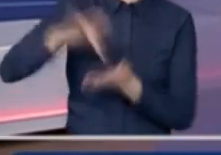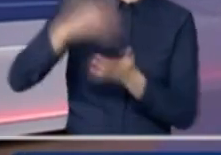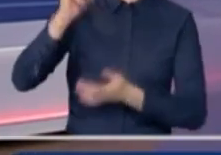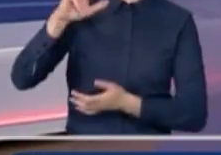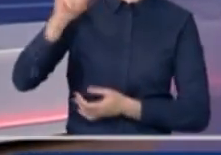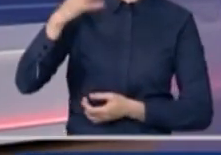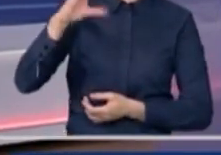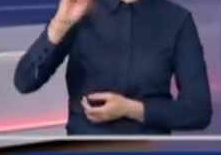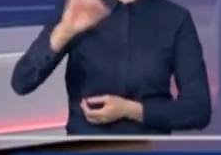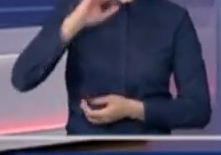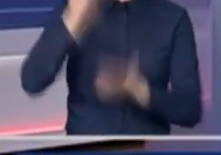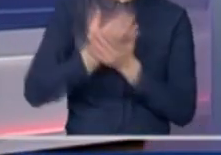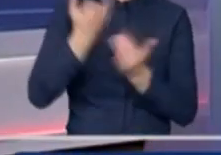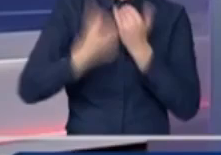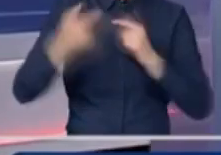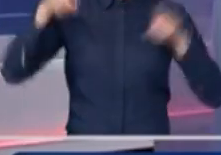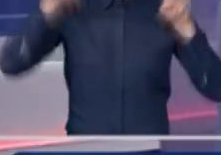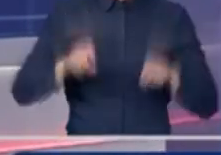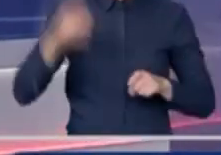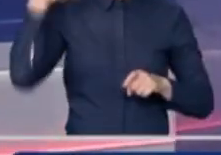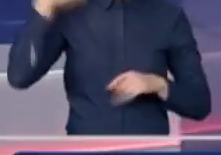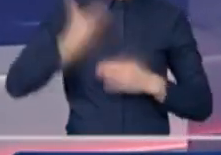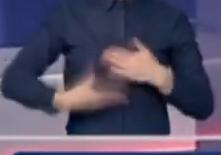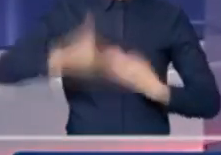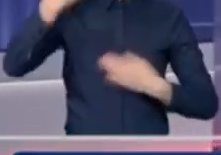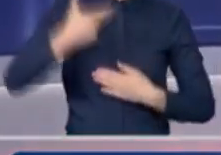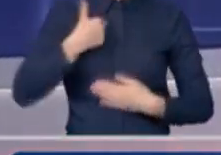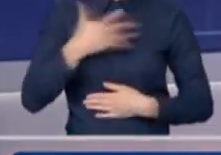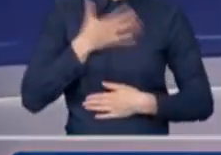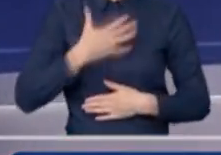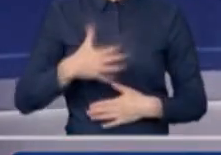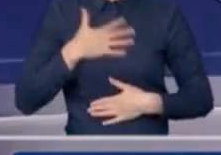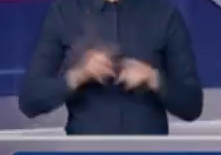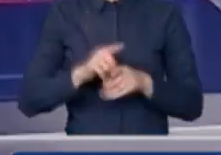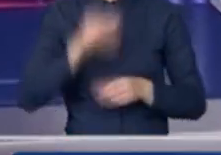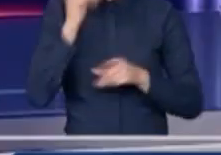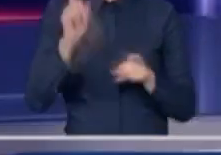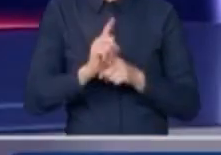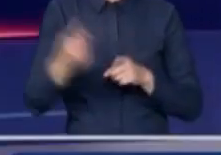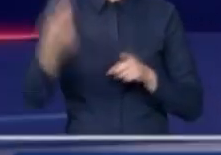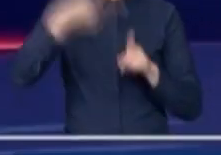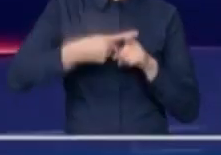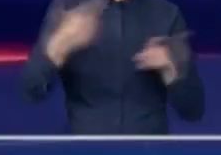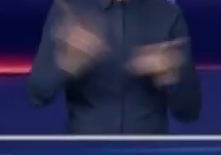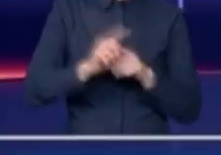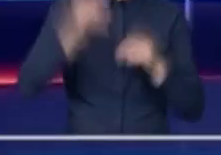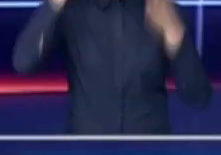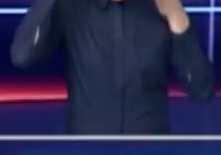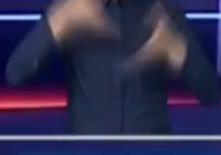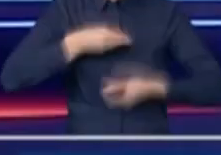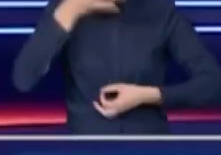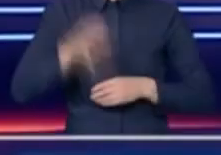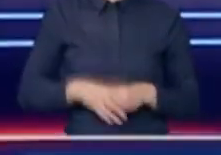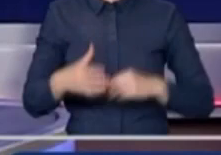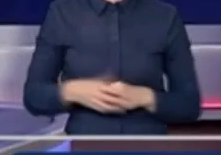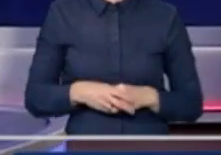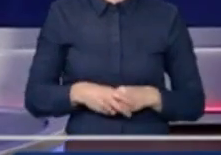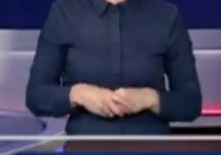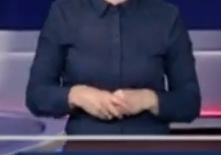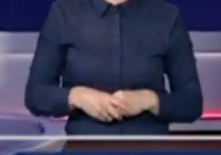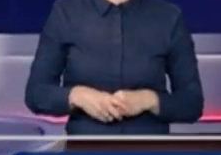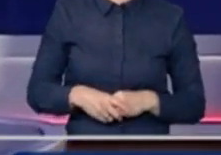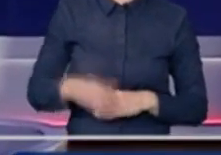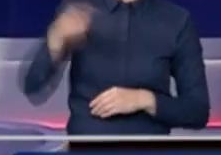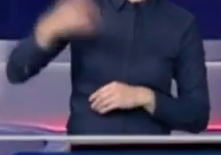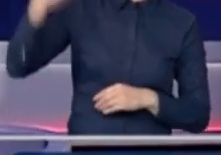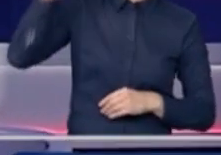się wyprostowane plecy w pozycji siedzącej, to humor nie siada. Do tego poprawie ulega m.in. koncentracja. Znane